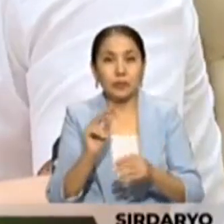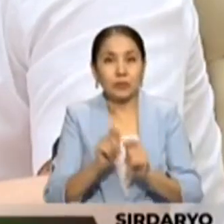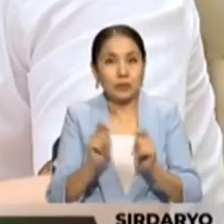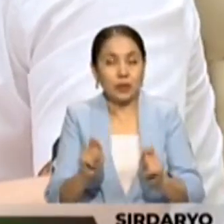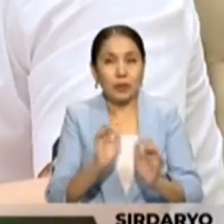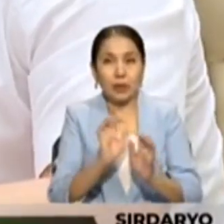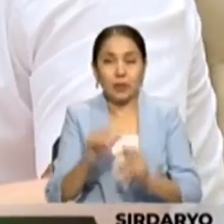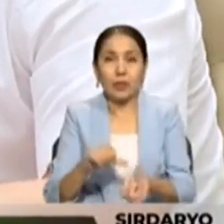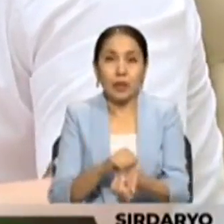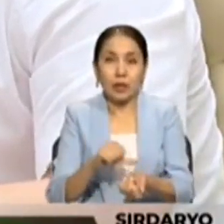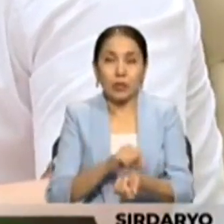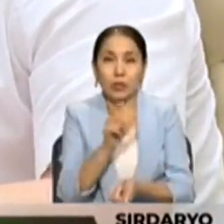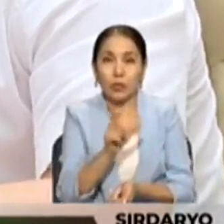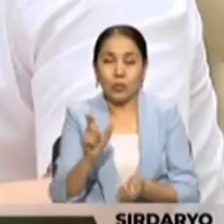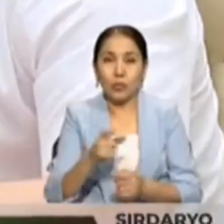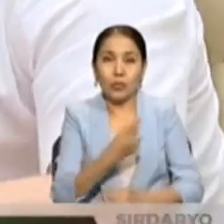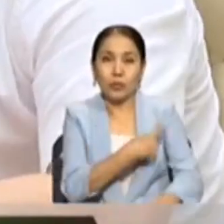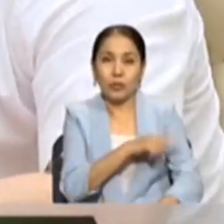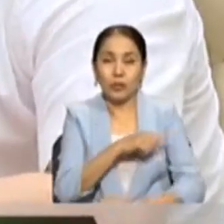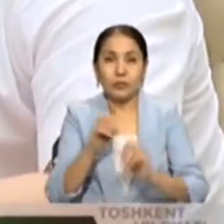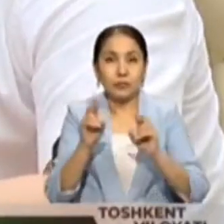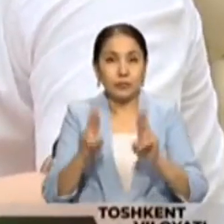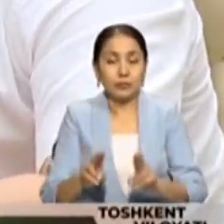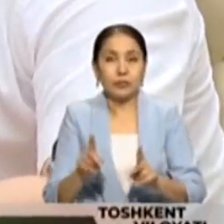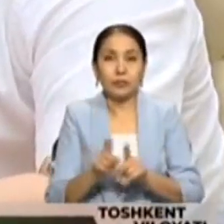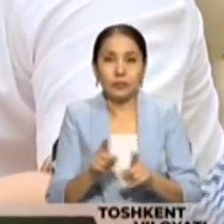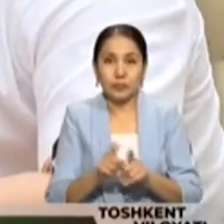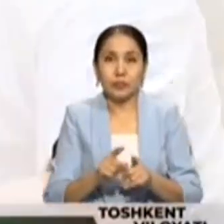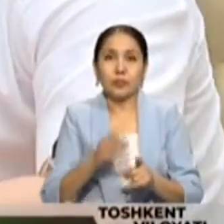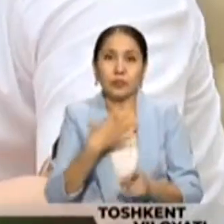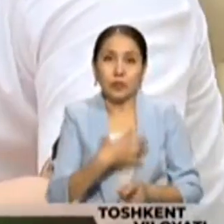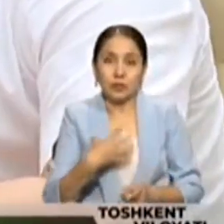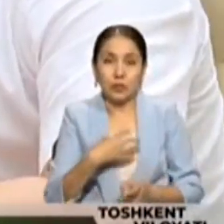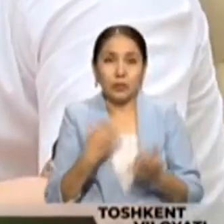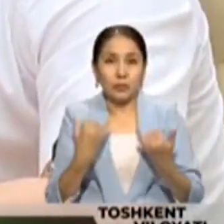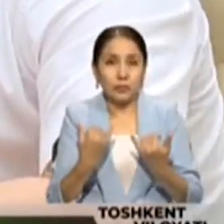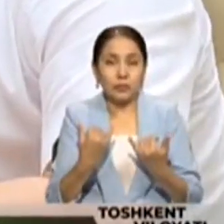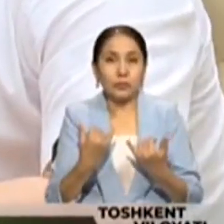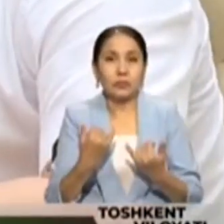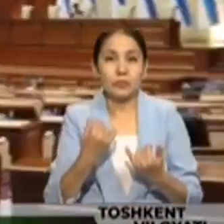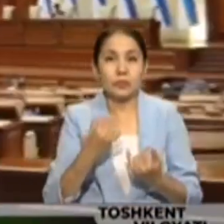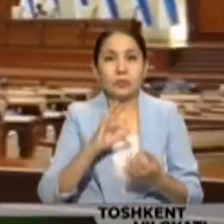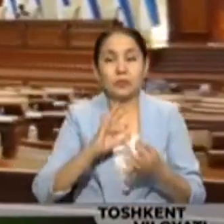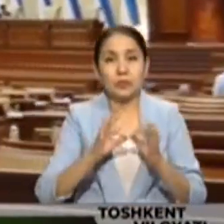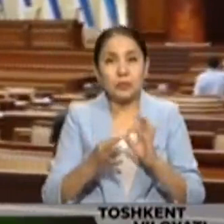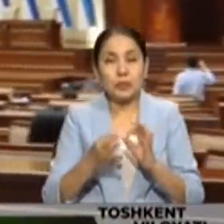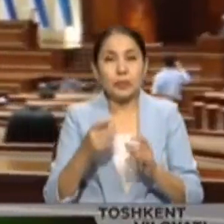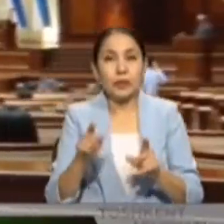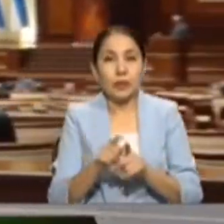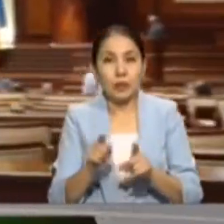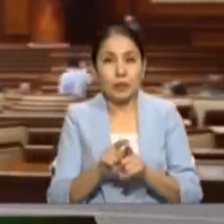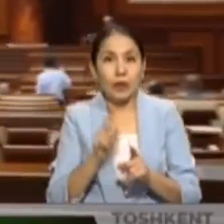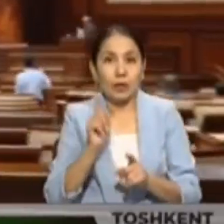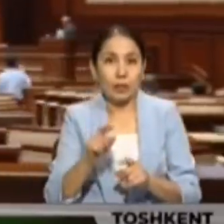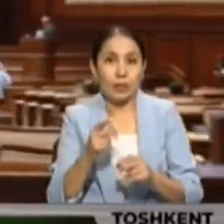Haqiqatan ham narkolog mutaxassislar juda ham dolzarb. Shuni nazarda tutilgan holatda to'liq